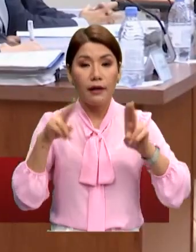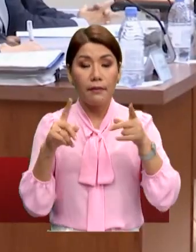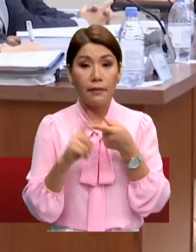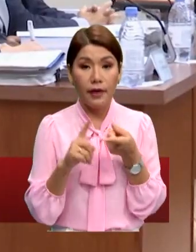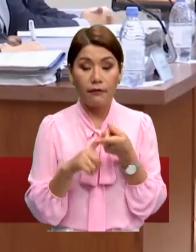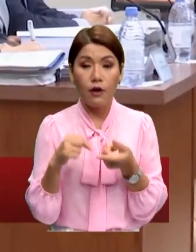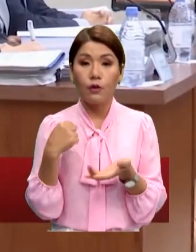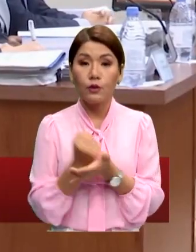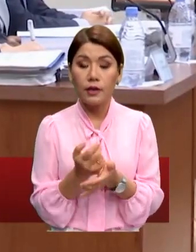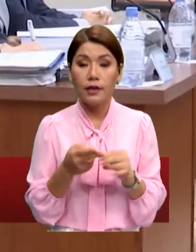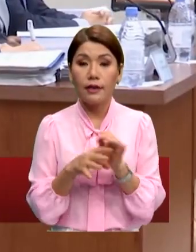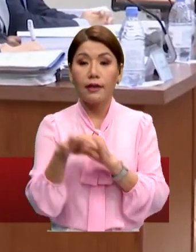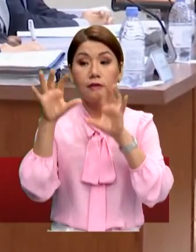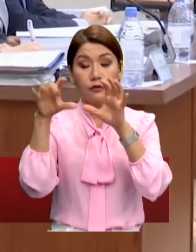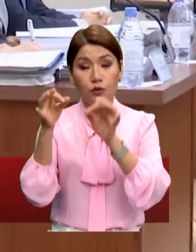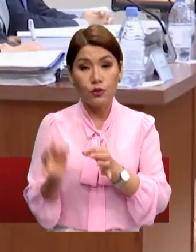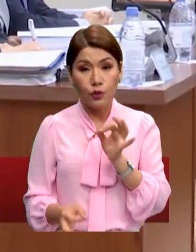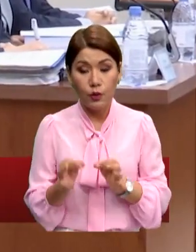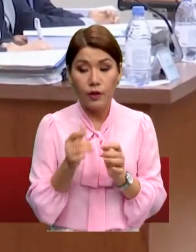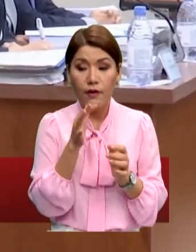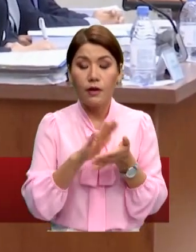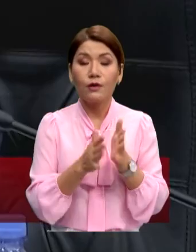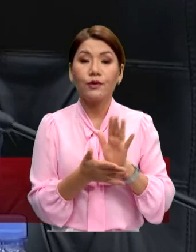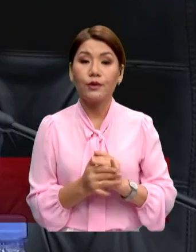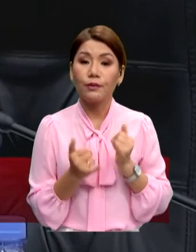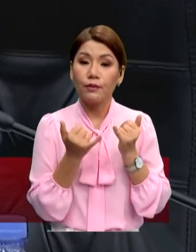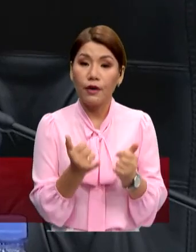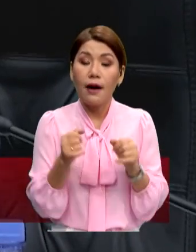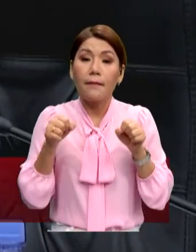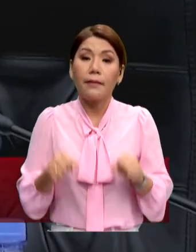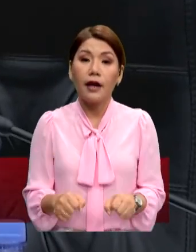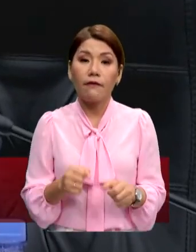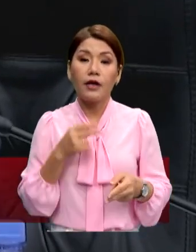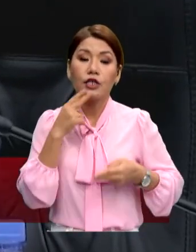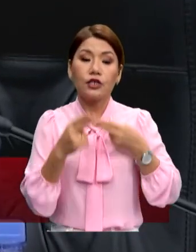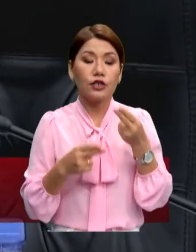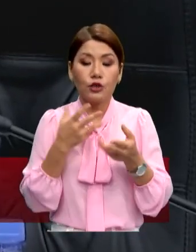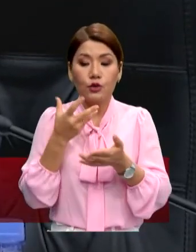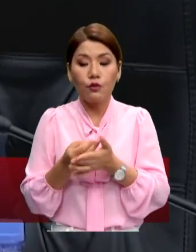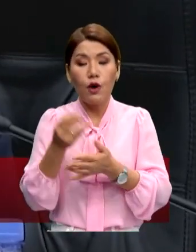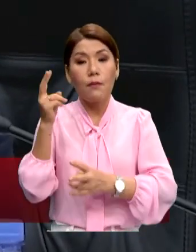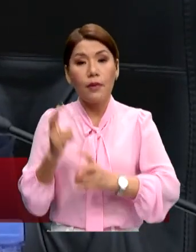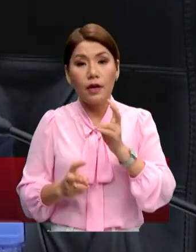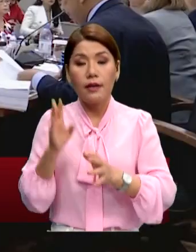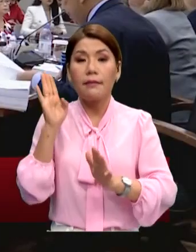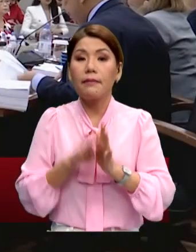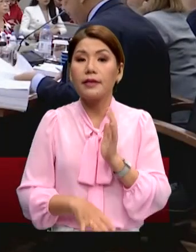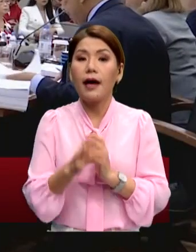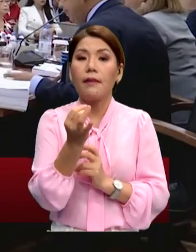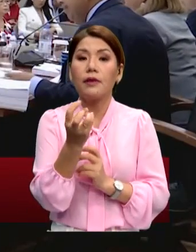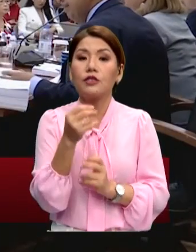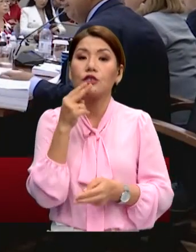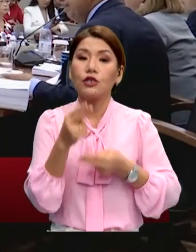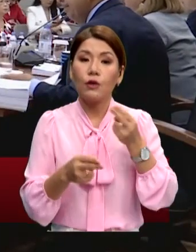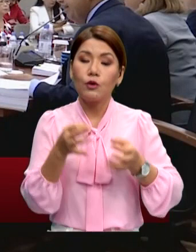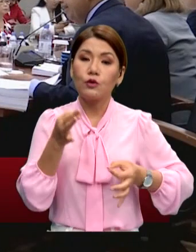это установить, что Конституционный суд на определенных условиях вправе принять обращение к своему производству без апелляционного